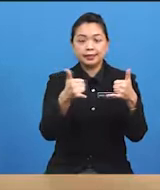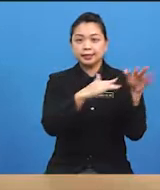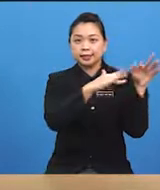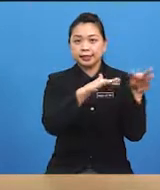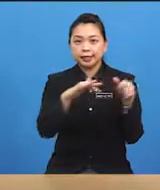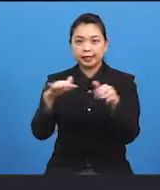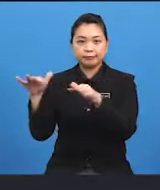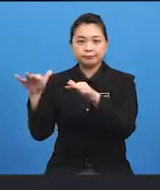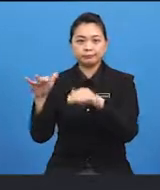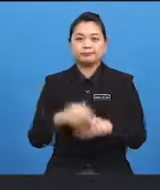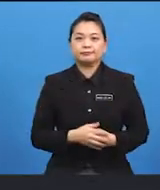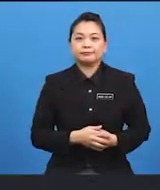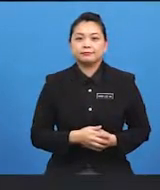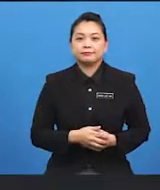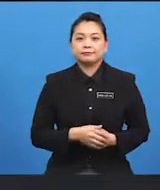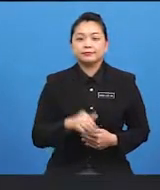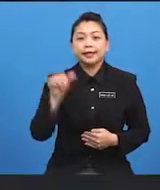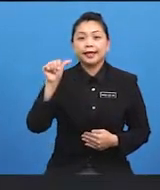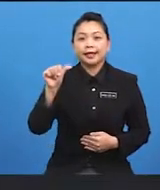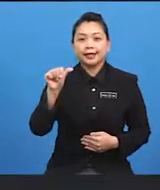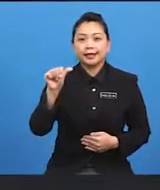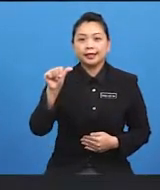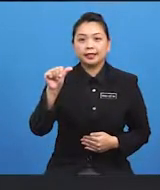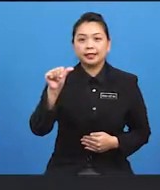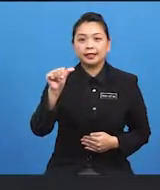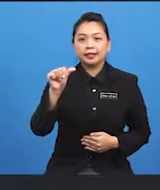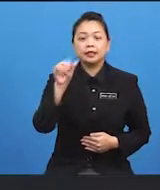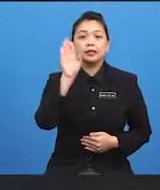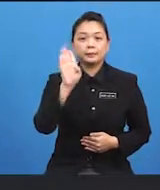major. A, B,